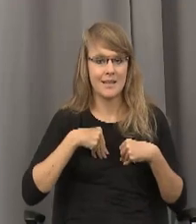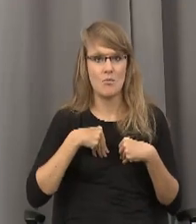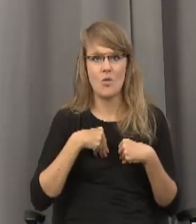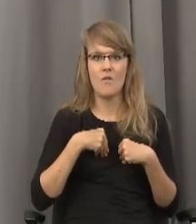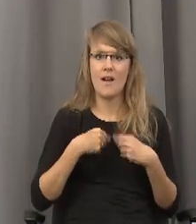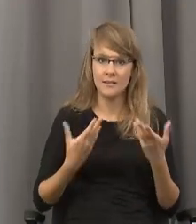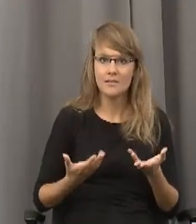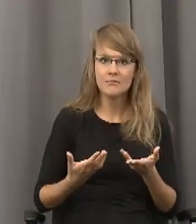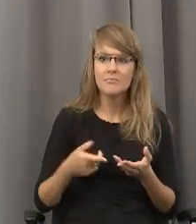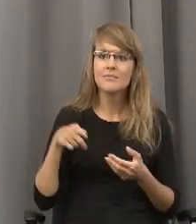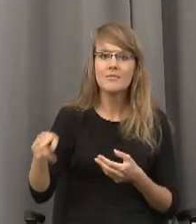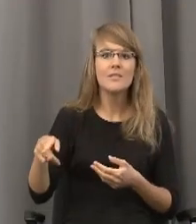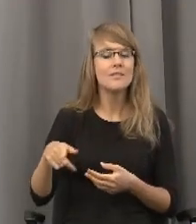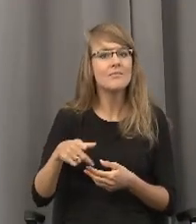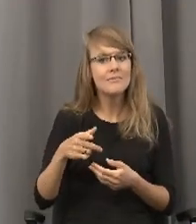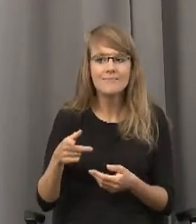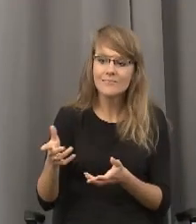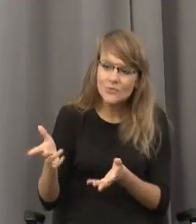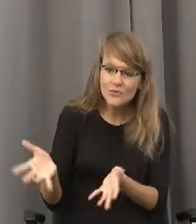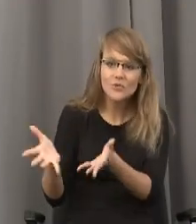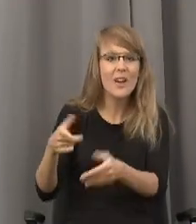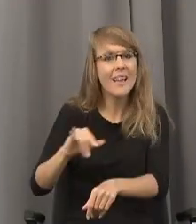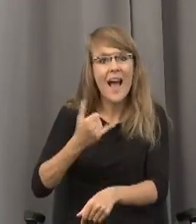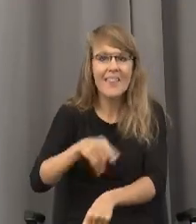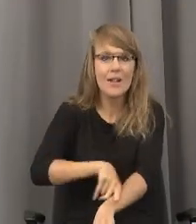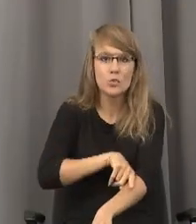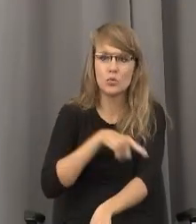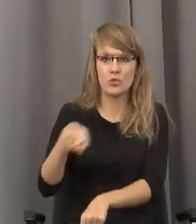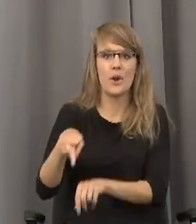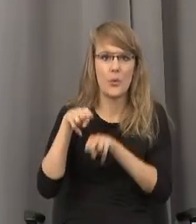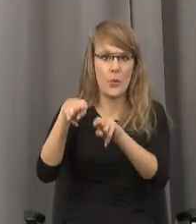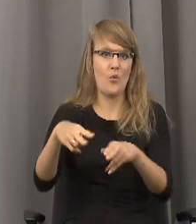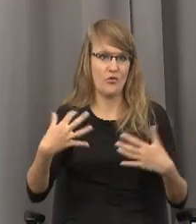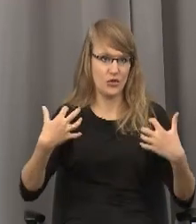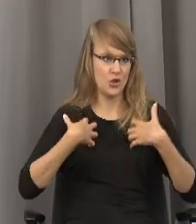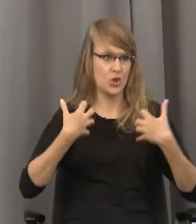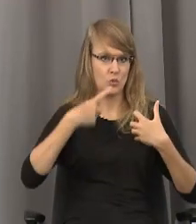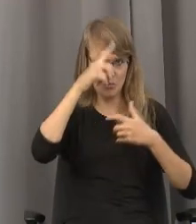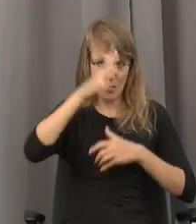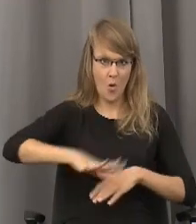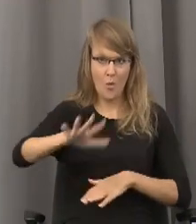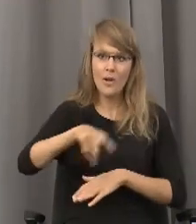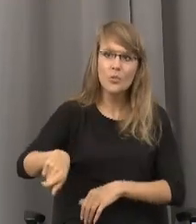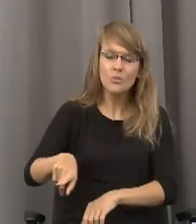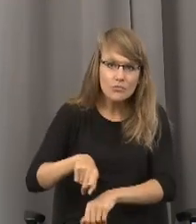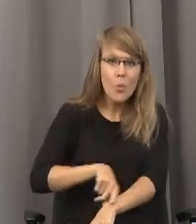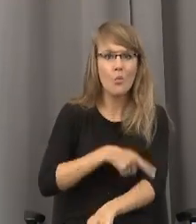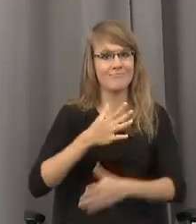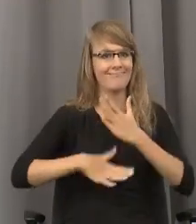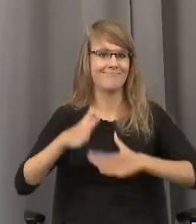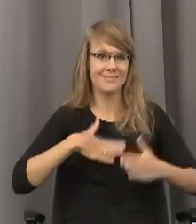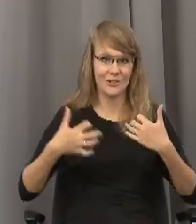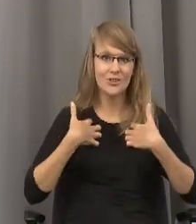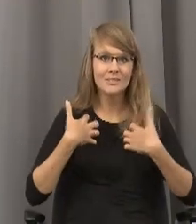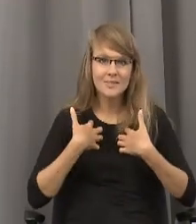żeby jak najdłużej uczestniczyli w życiu społecznym, żeby jak najdłużej cieszyli się życiem. A więc